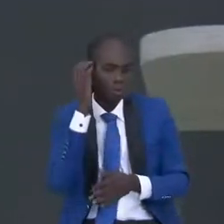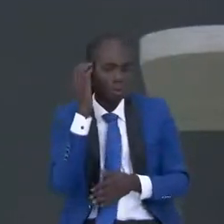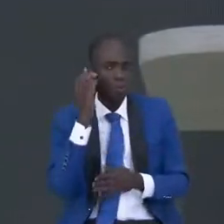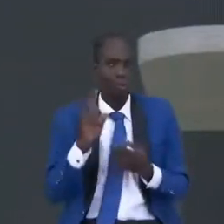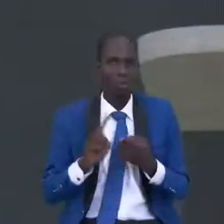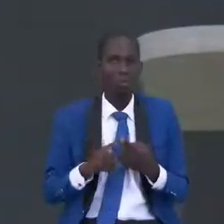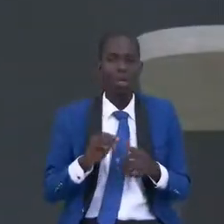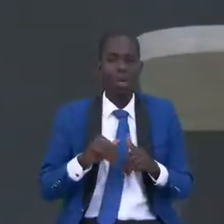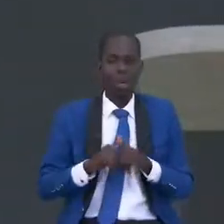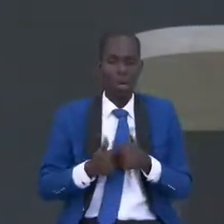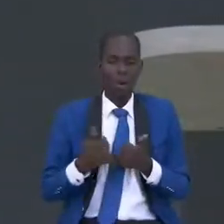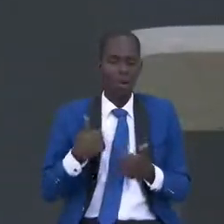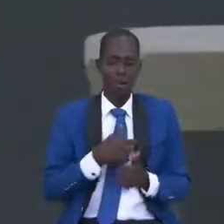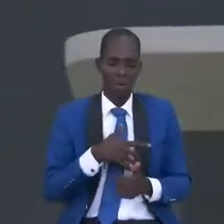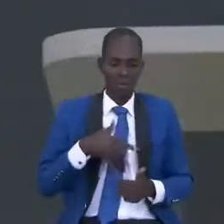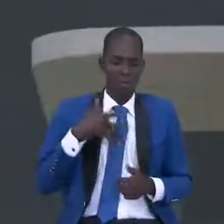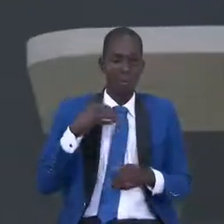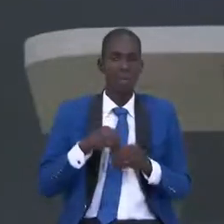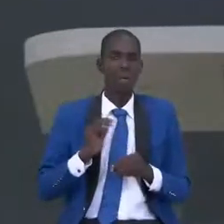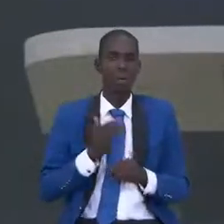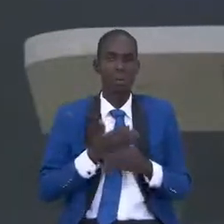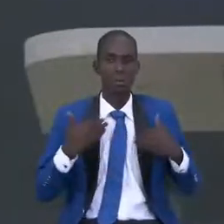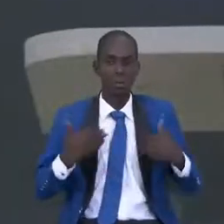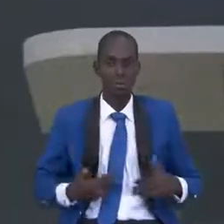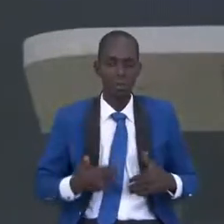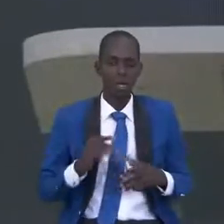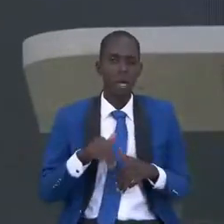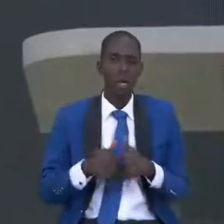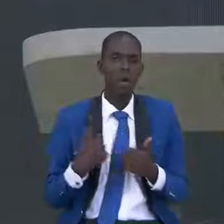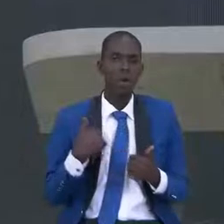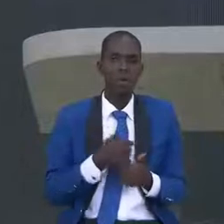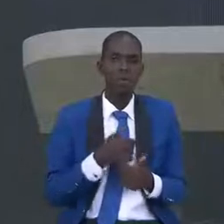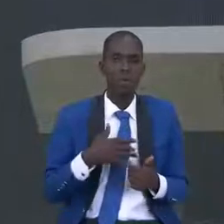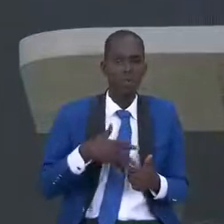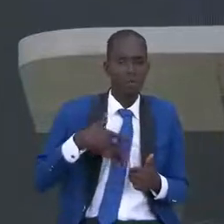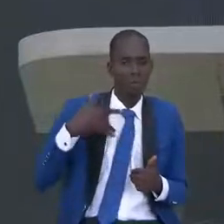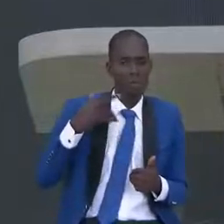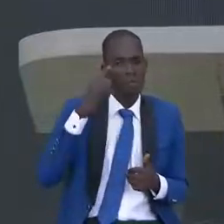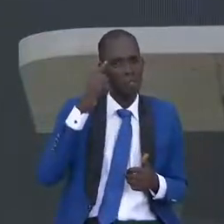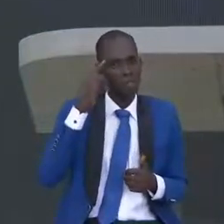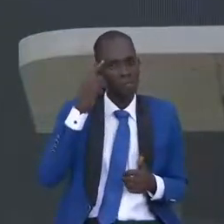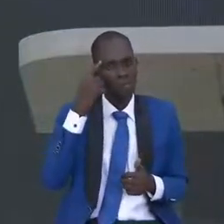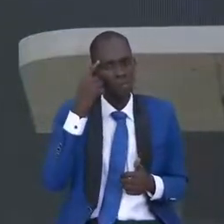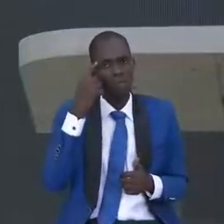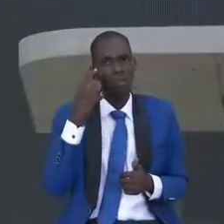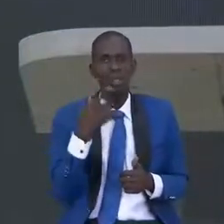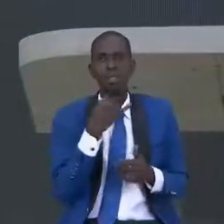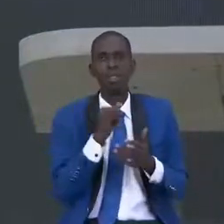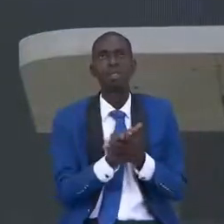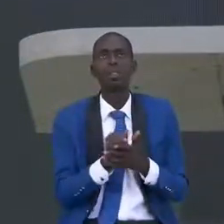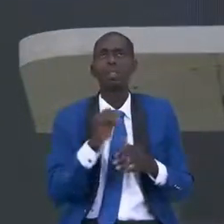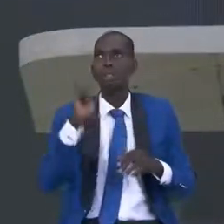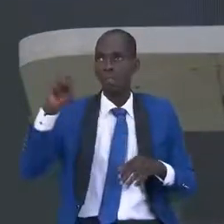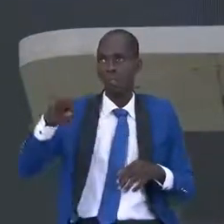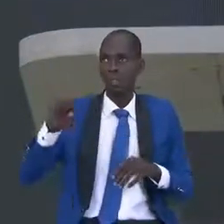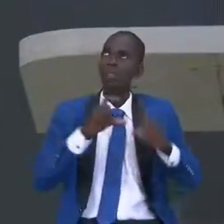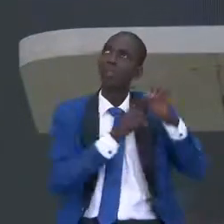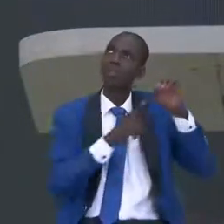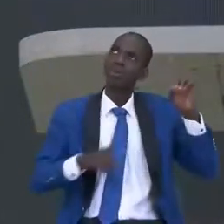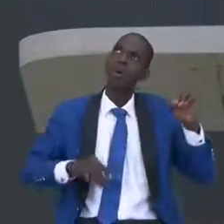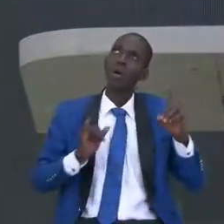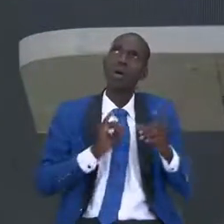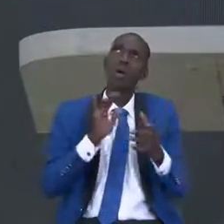nous ressentons dans notre corps, ce que nous ressentons dans notre ministère, et nous pensons, oui, d'un côté, je crois. C'est comme